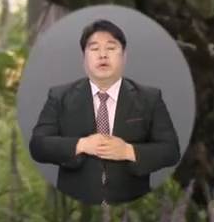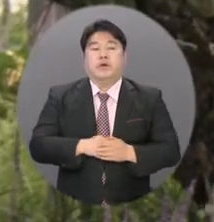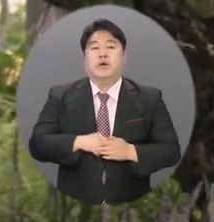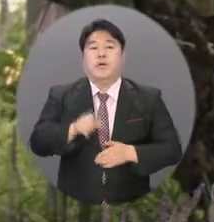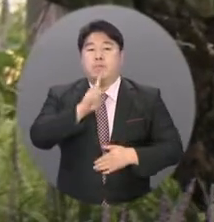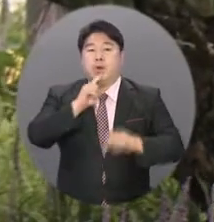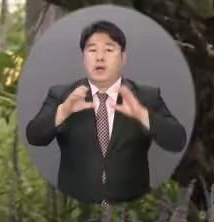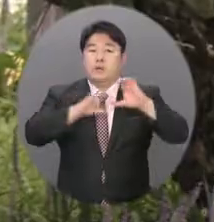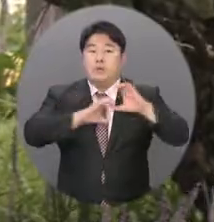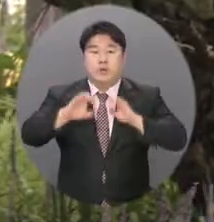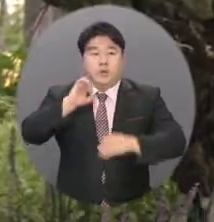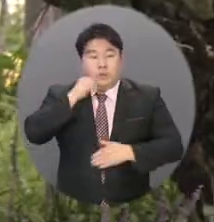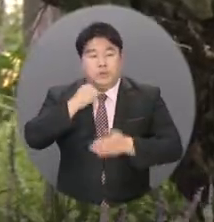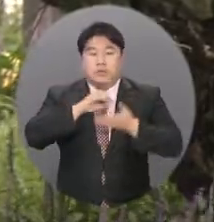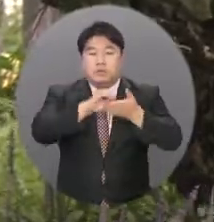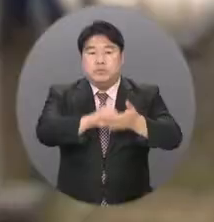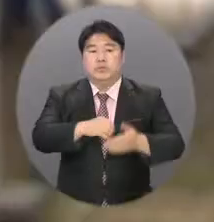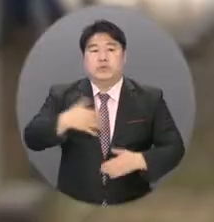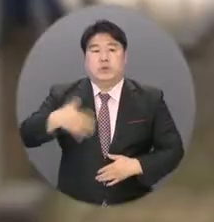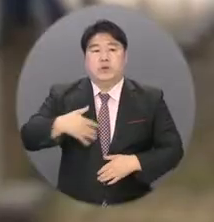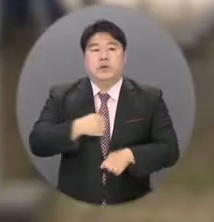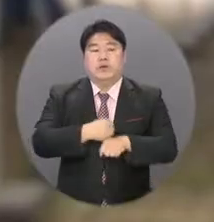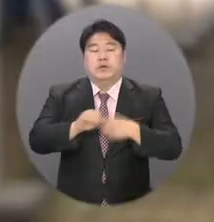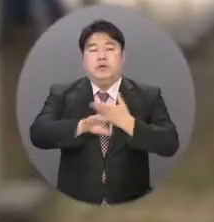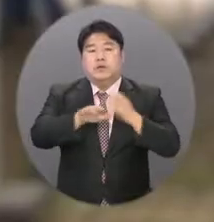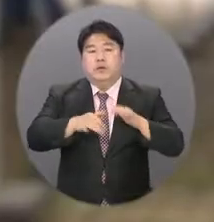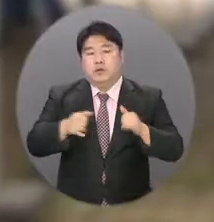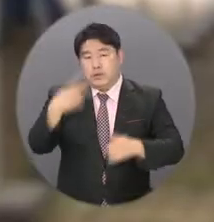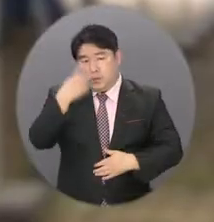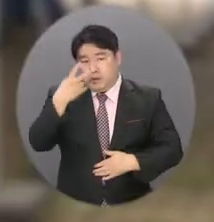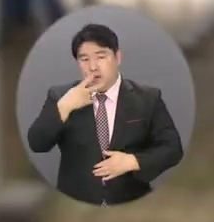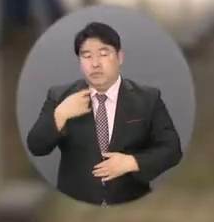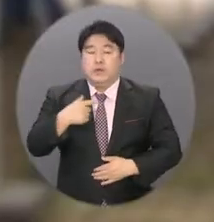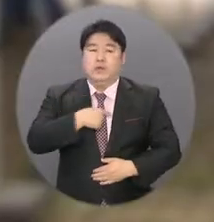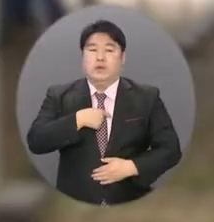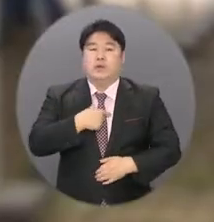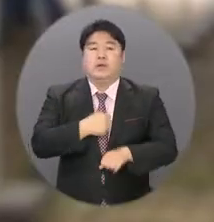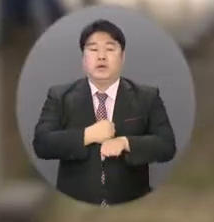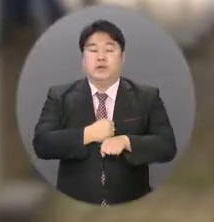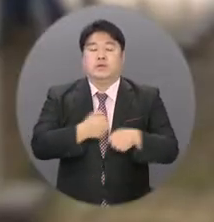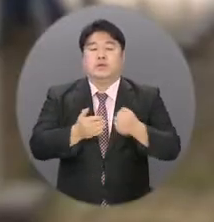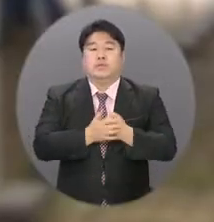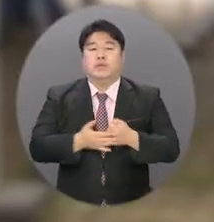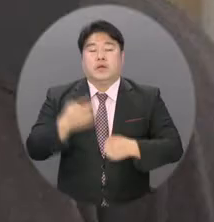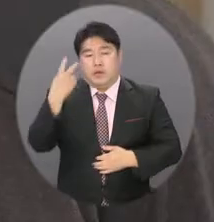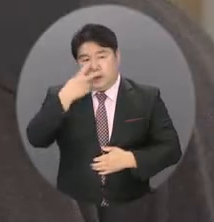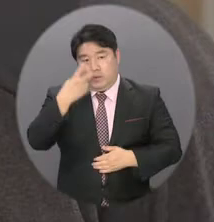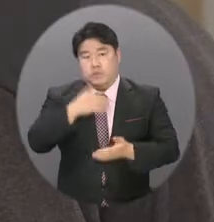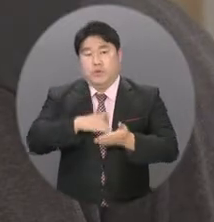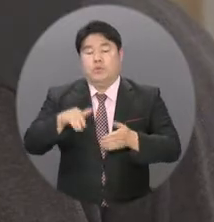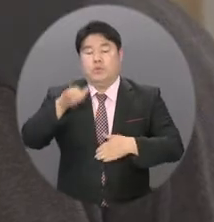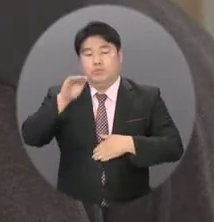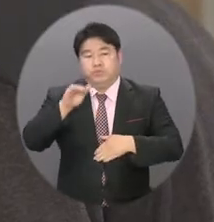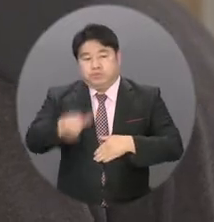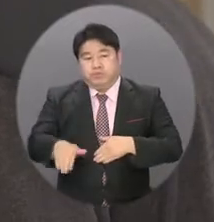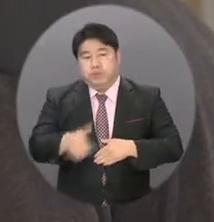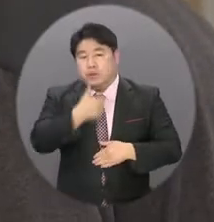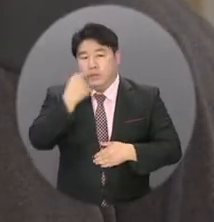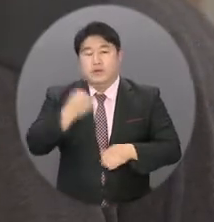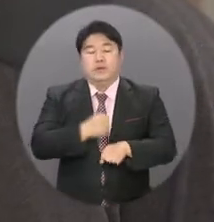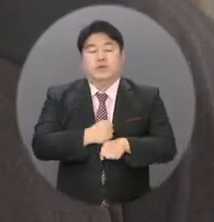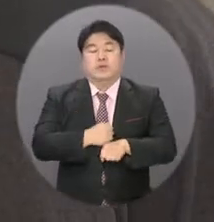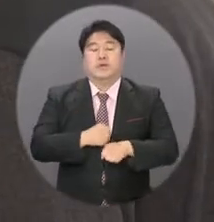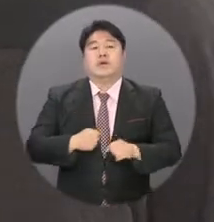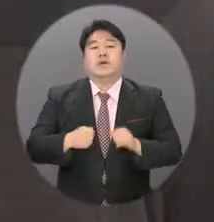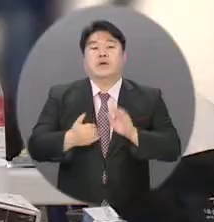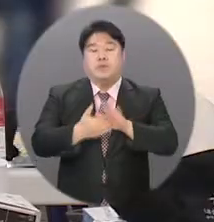언어소통의 어려움과 미등록 외국인들이 선제검사를 꺼려하는 경향 때문에 검사율이 낮은 것으로 분석되고 있습니다.